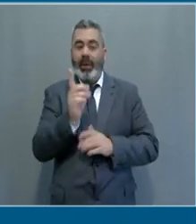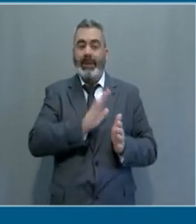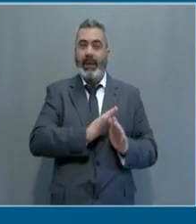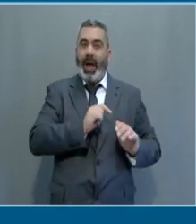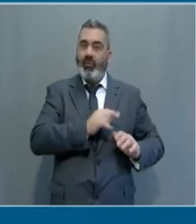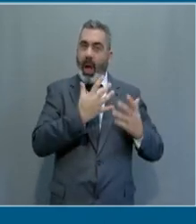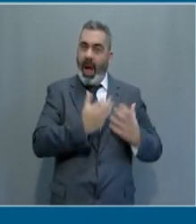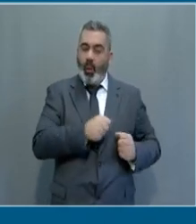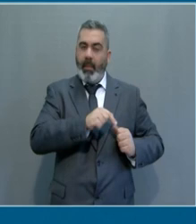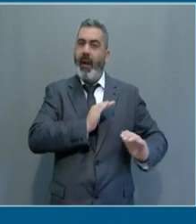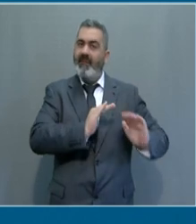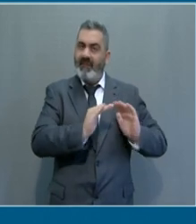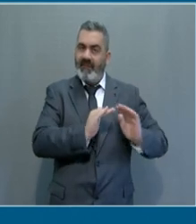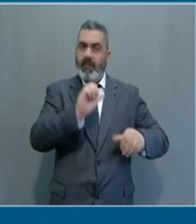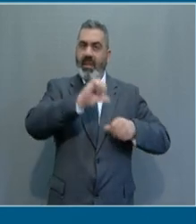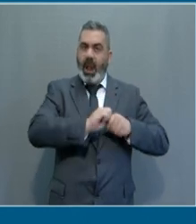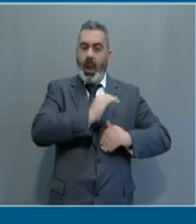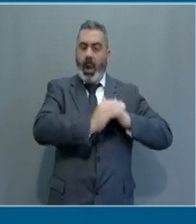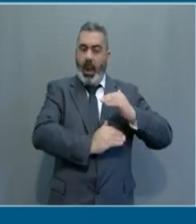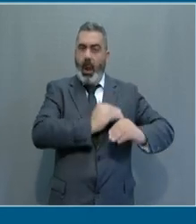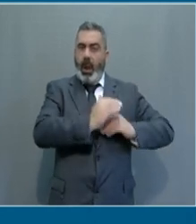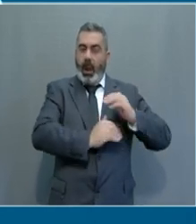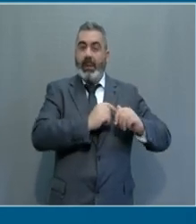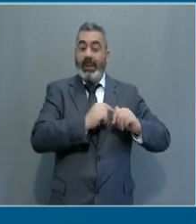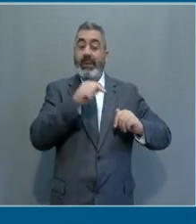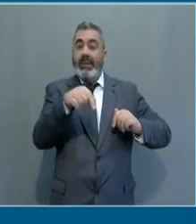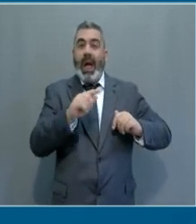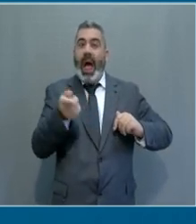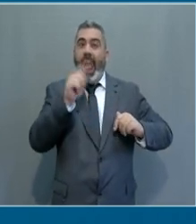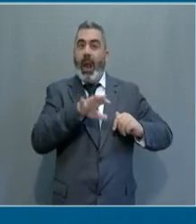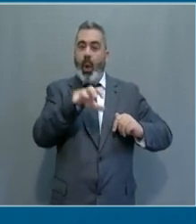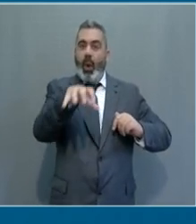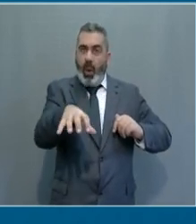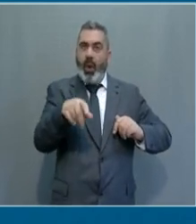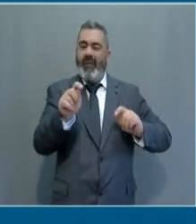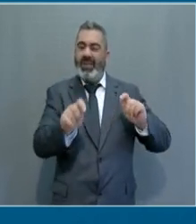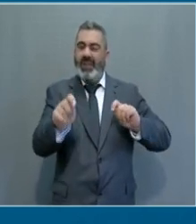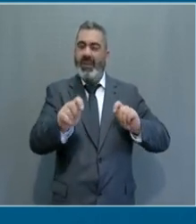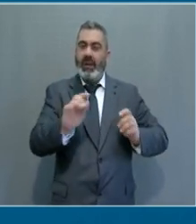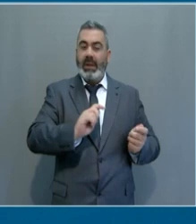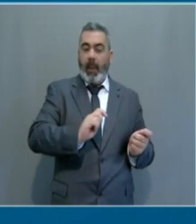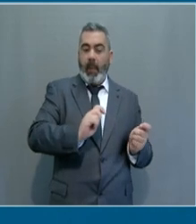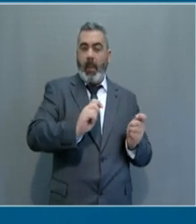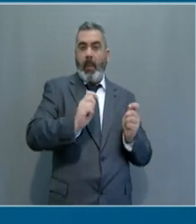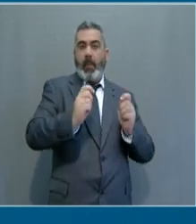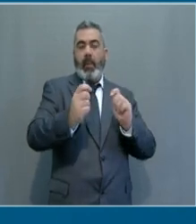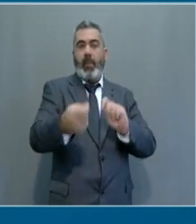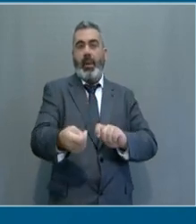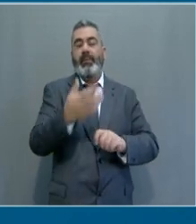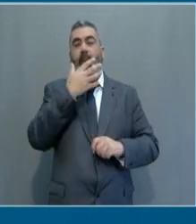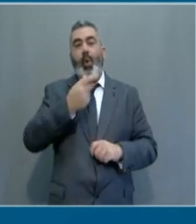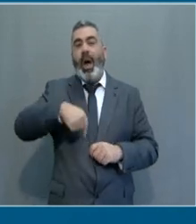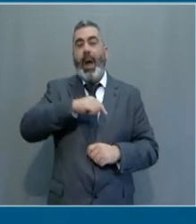οποίο έχουμε και βεβαίως να κάνουμε και το επόμενο βήμα, όντας μια εταιρεία